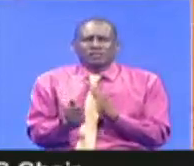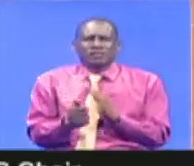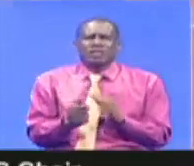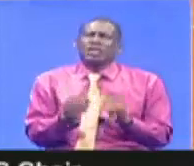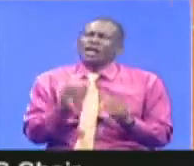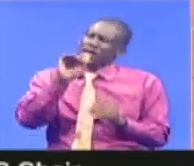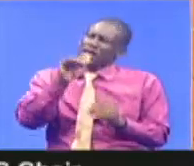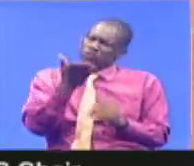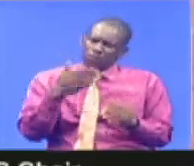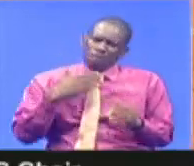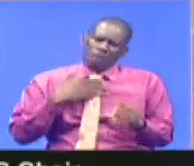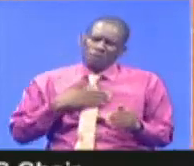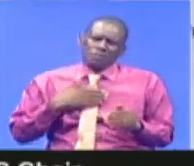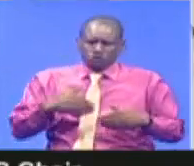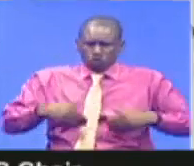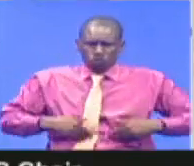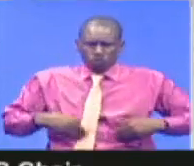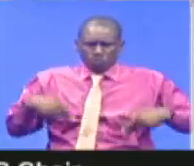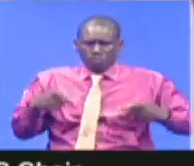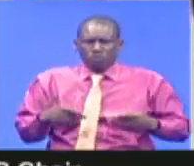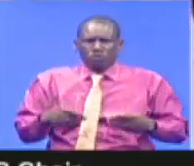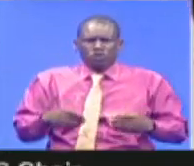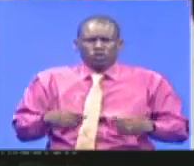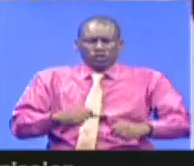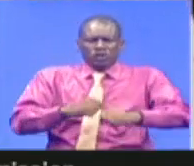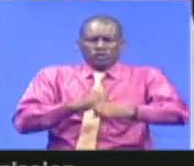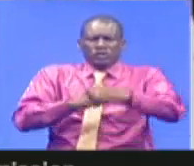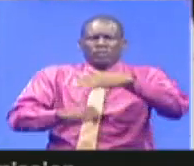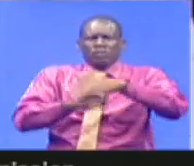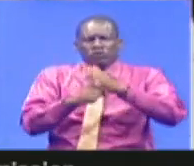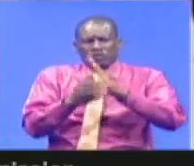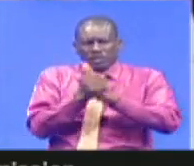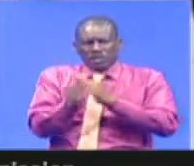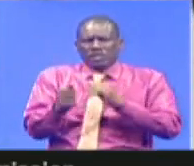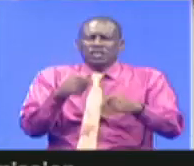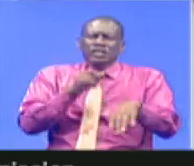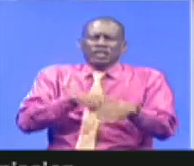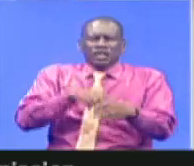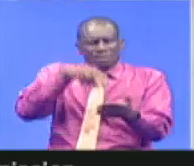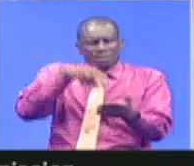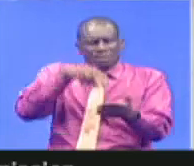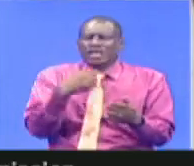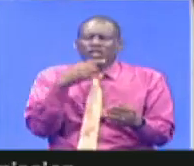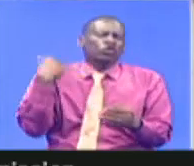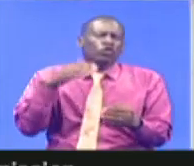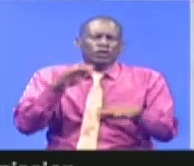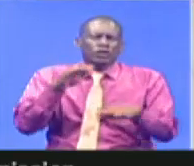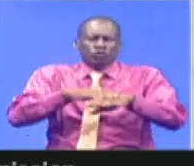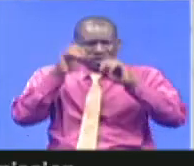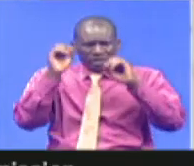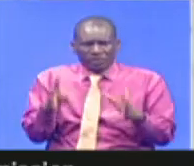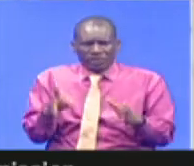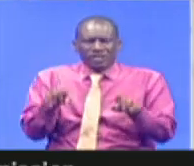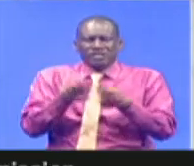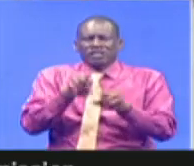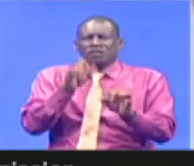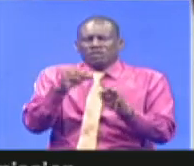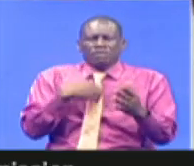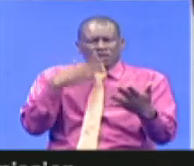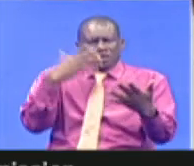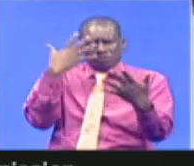Ningeomba sana hawa vijana washikilie talanta. Vile nimesimama hapa nasema crime si poa, kwa sababu hata mimi nikishikwa